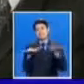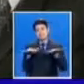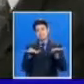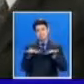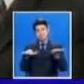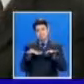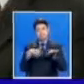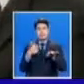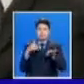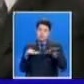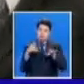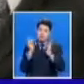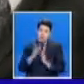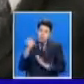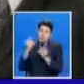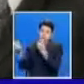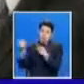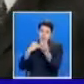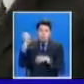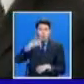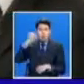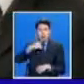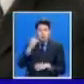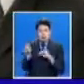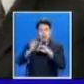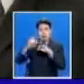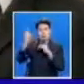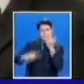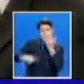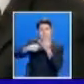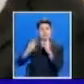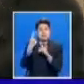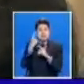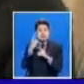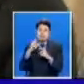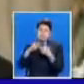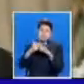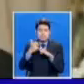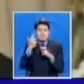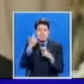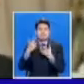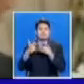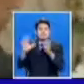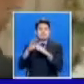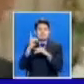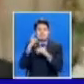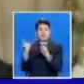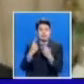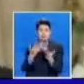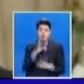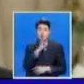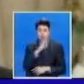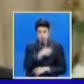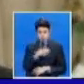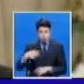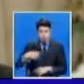ก็มีคนที่วิพากษ์วิจารณ์ผมทุกวันอยู่แล้วก็เพิ่มมาอีกหนึ่งคน แล้วปีหน้าเราจะมีเอกราชทูตไทยในกรุง